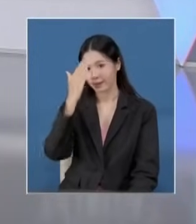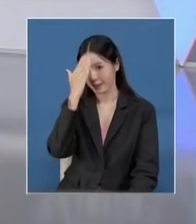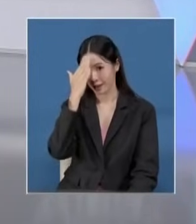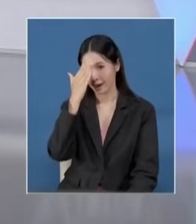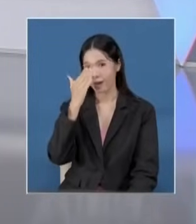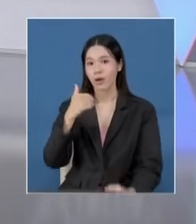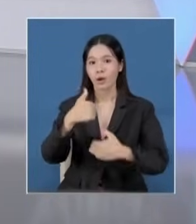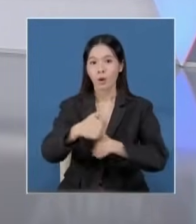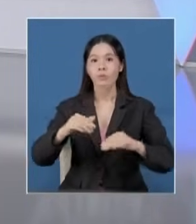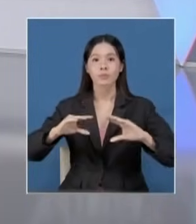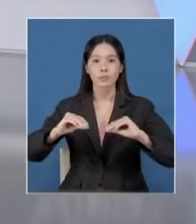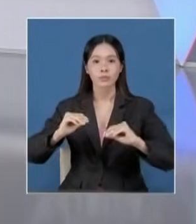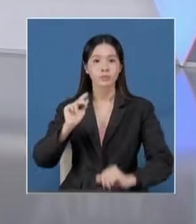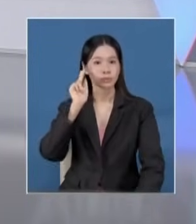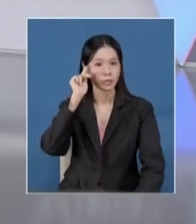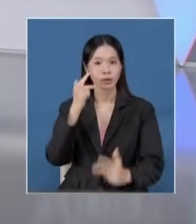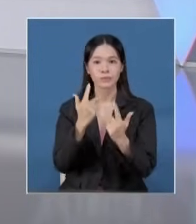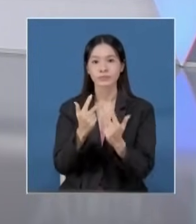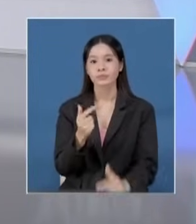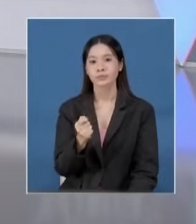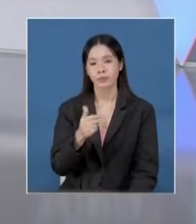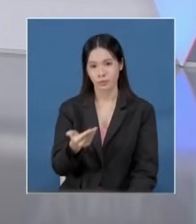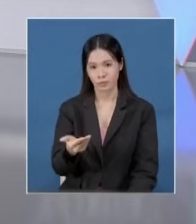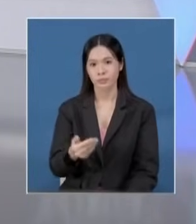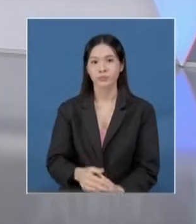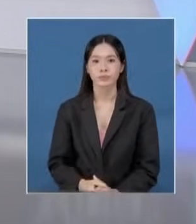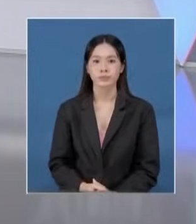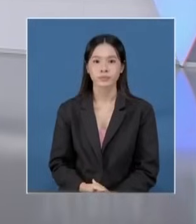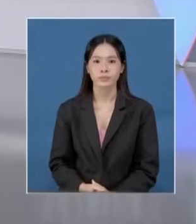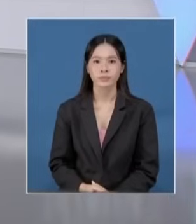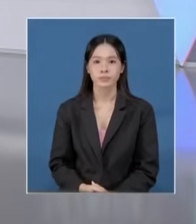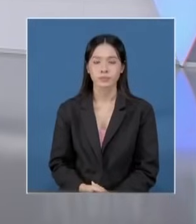ทางเข้าห้องประชุมกับผู้สื่อข่าวของเราคุณอ้อภัยจิตเชิญครับ